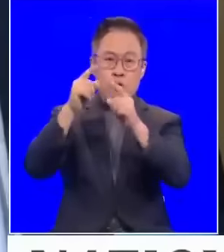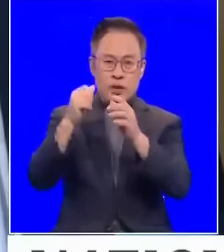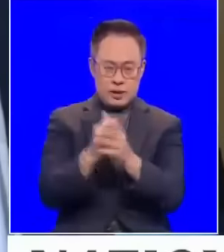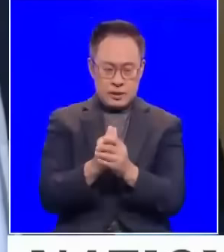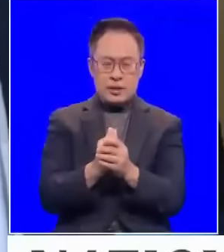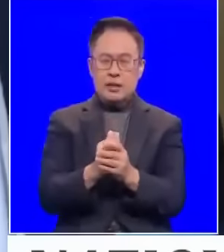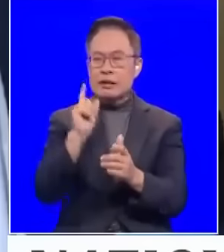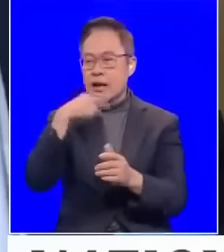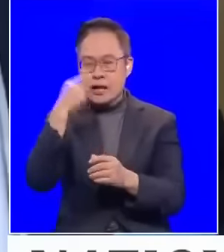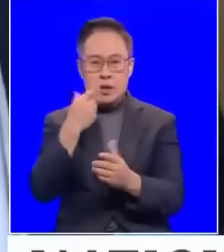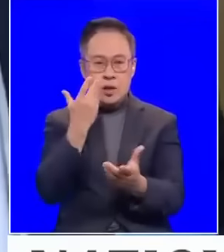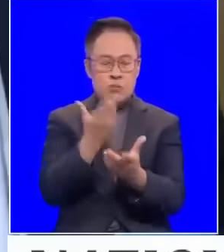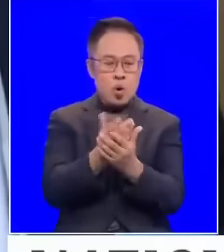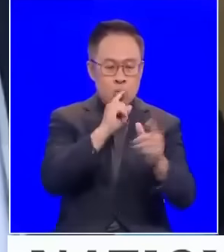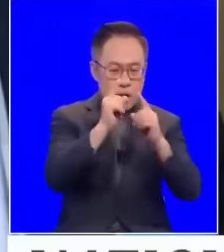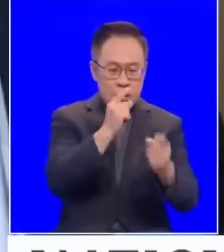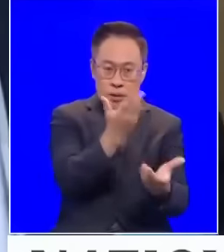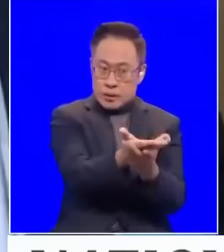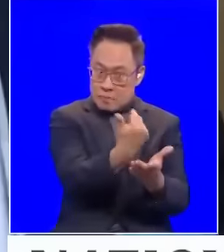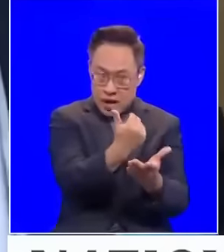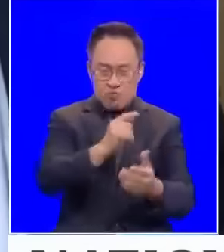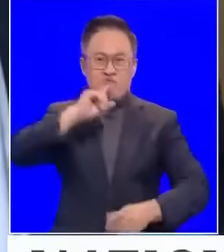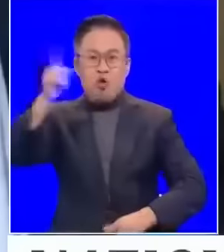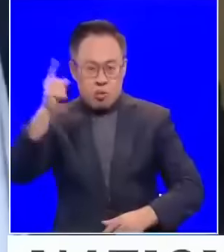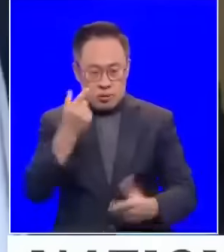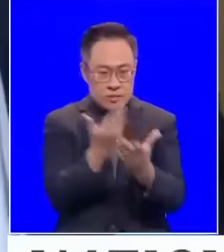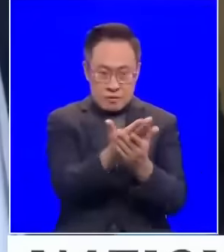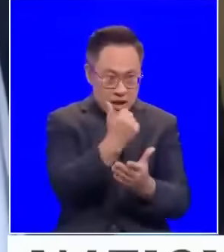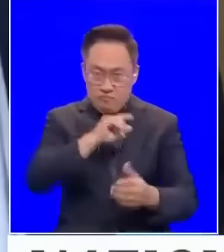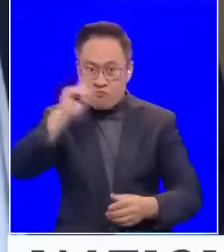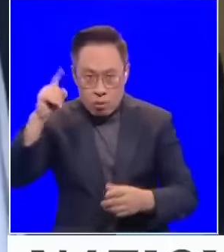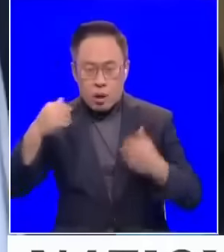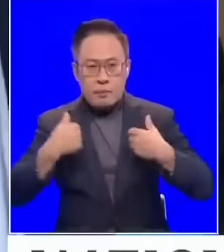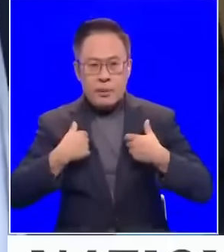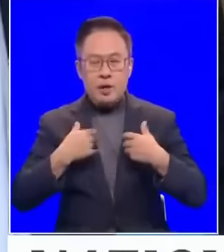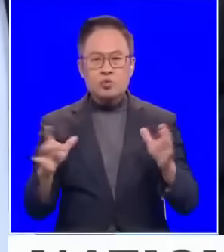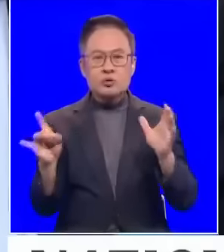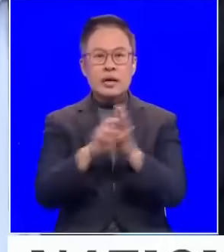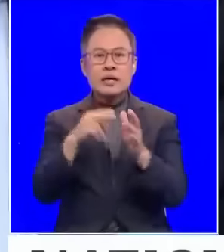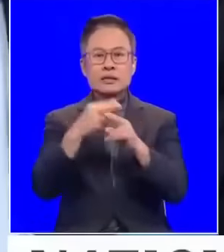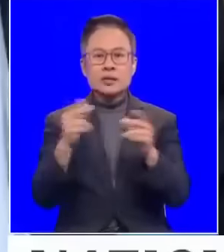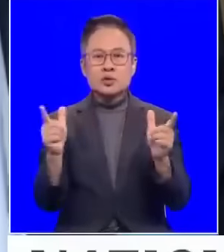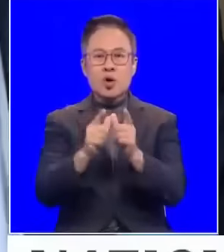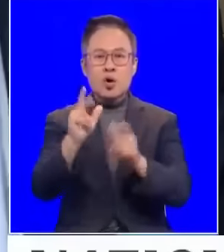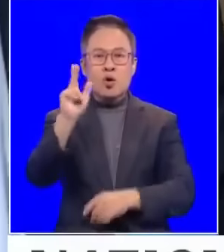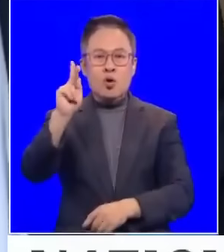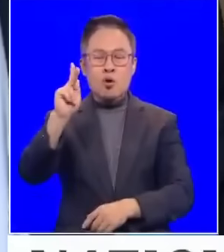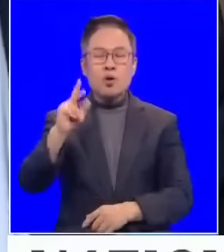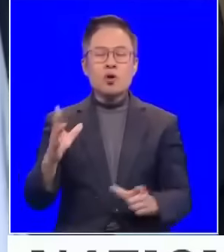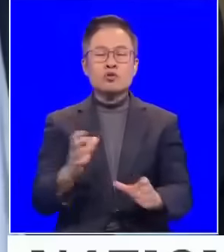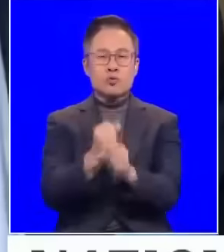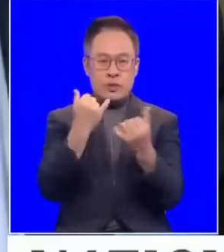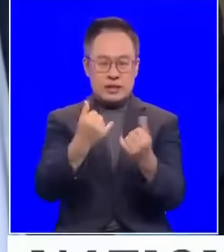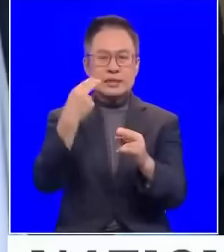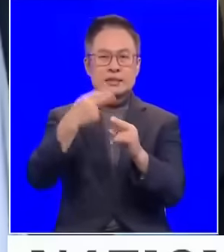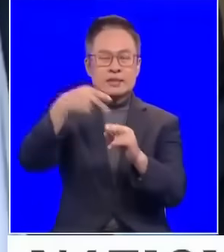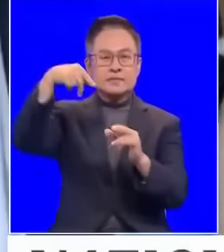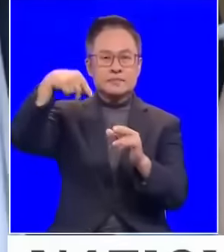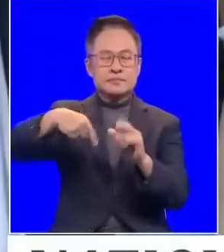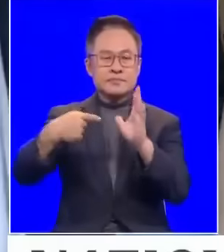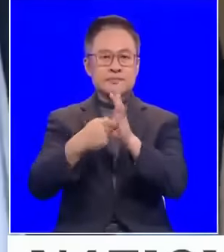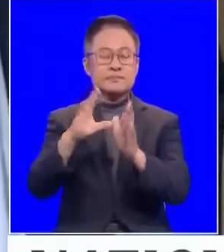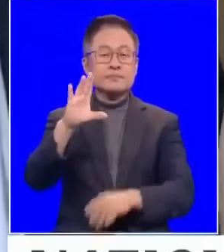กลายเป็นว่าเอ๊ะหากันให้ควักเลยว่าผู้หญิงคนนั้นคือใครในที่สุดมีการออกมาเปิดเผยนะคะว่าคนที่หมายถึงนั้นก็คือ